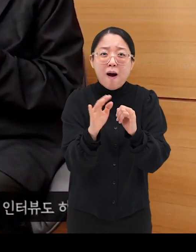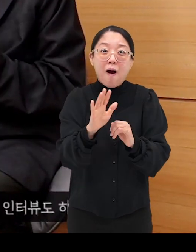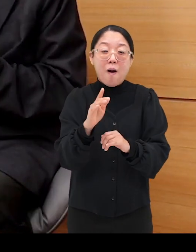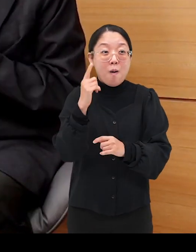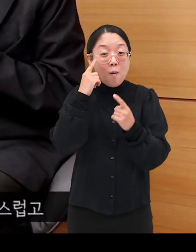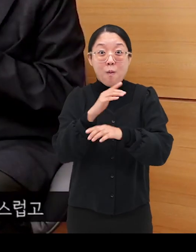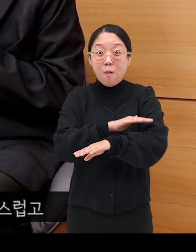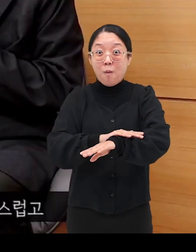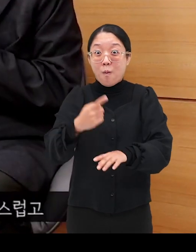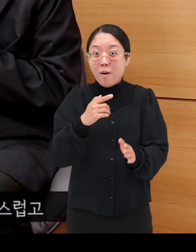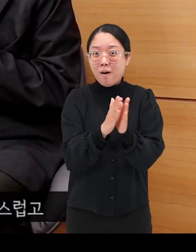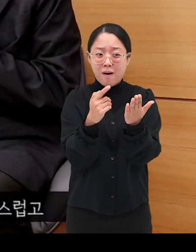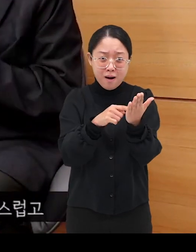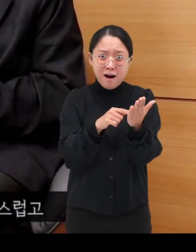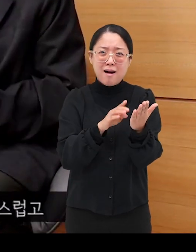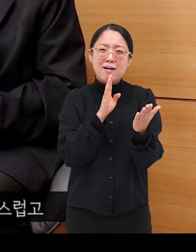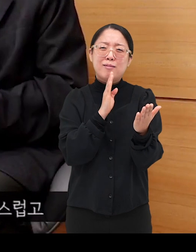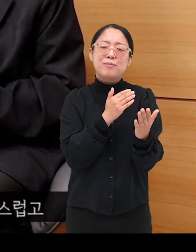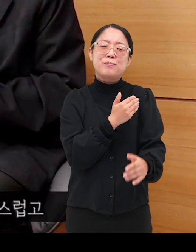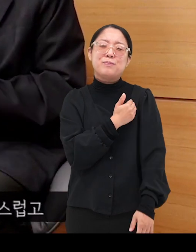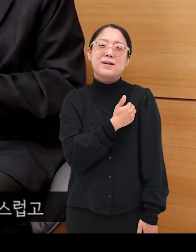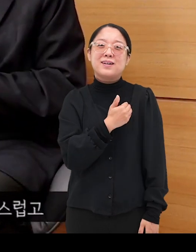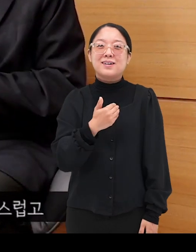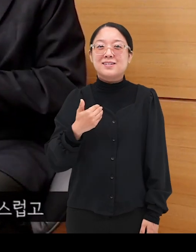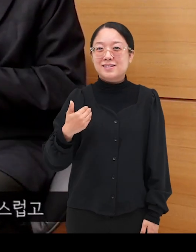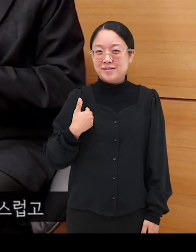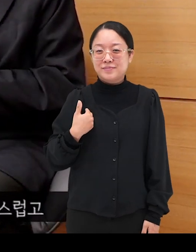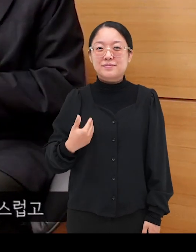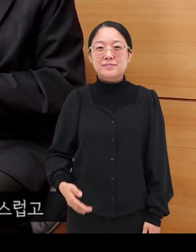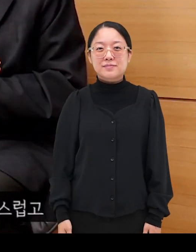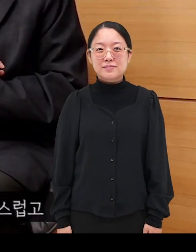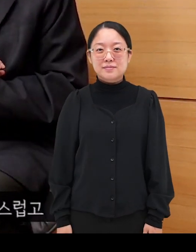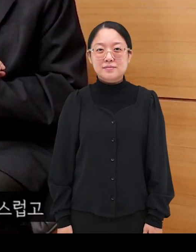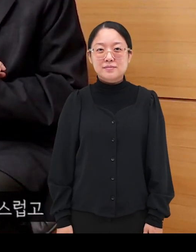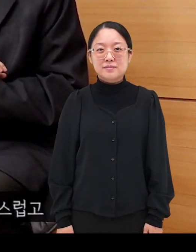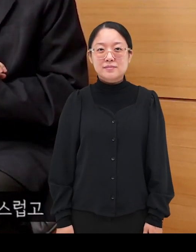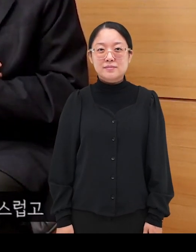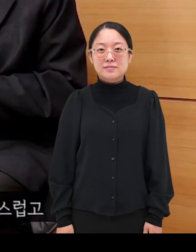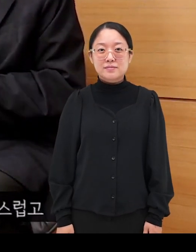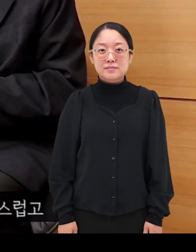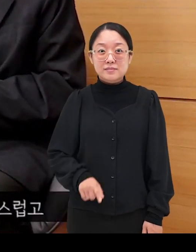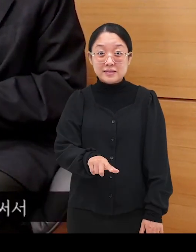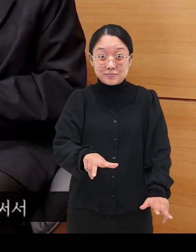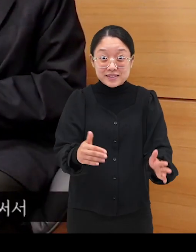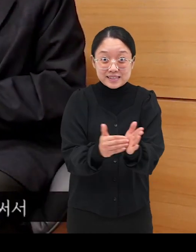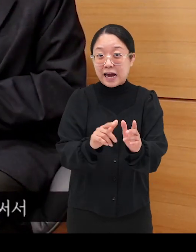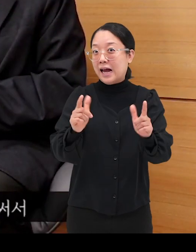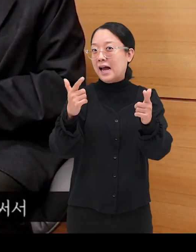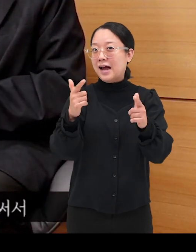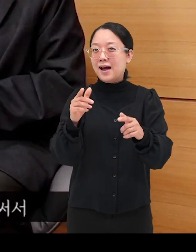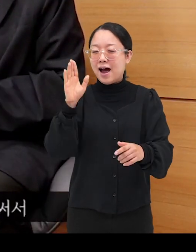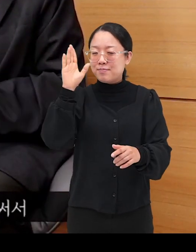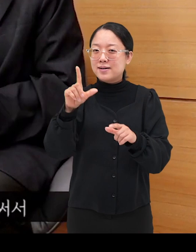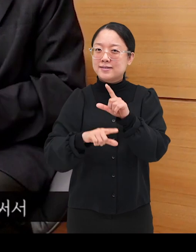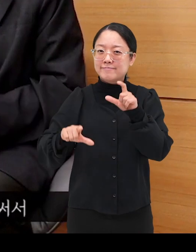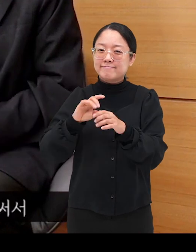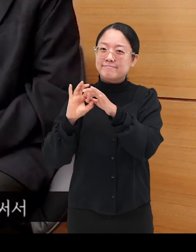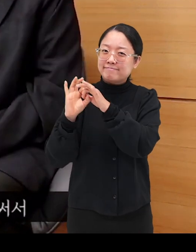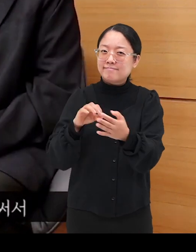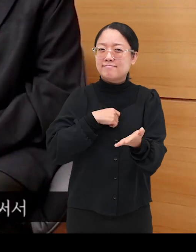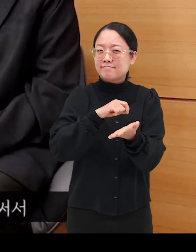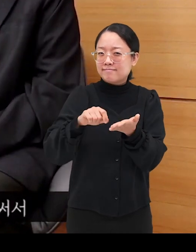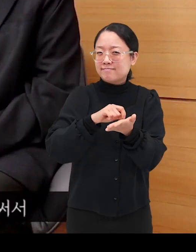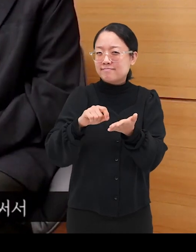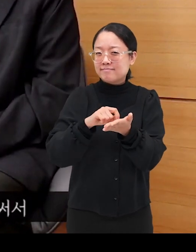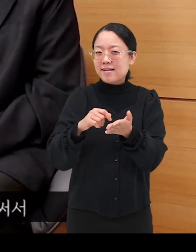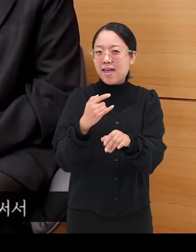하고 그리고 생각보다 더 잘 나와서 책이 너무 만족스럽고 여기서 이제 끝이 아니고 앞으로 더 글을